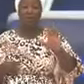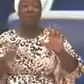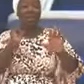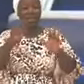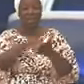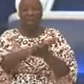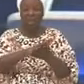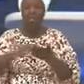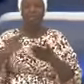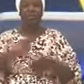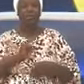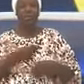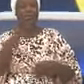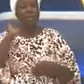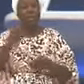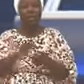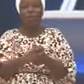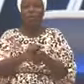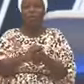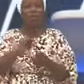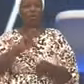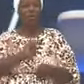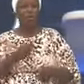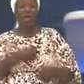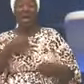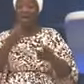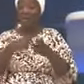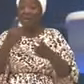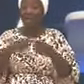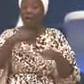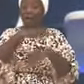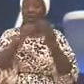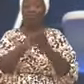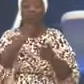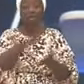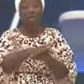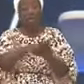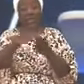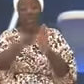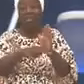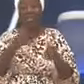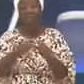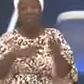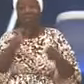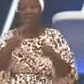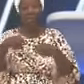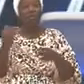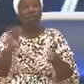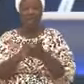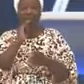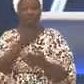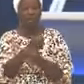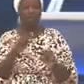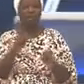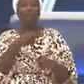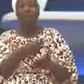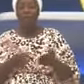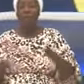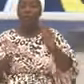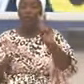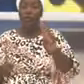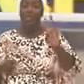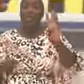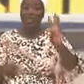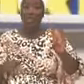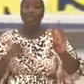purifiée et nous lave et maintenant toute impureté tout est enlevée hausse à lui verser 20,6